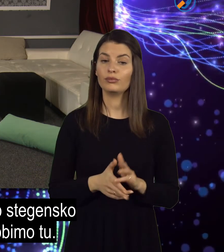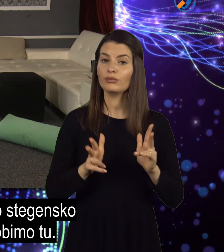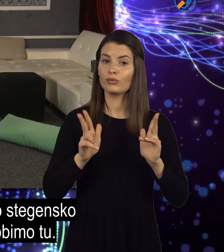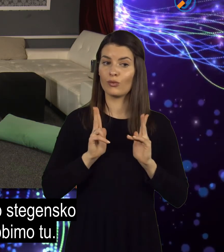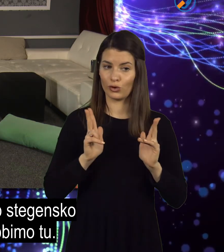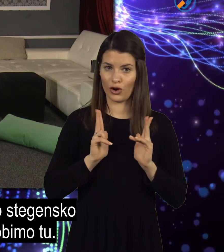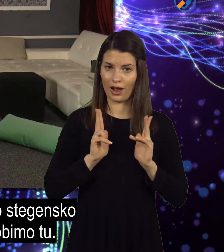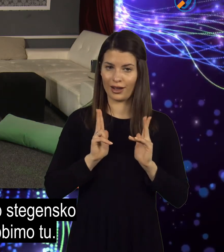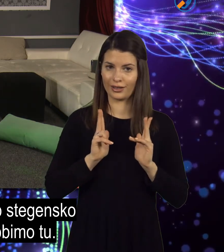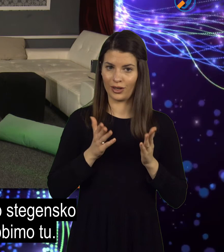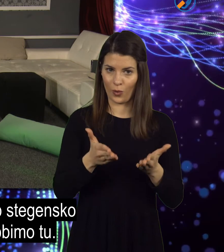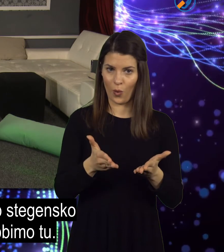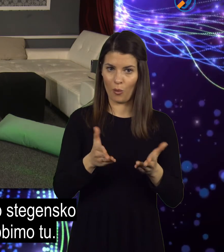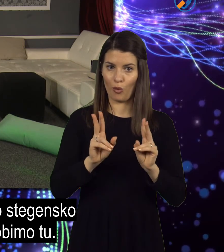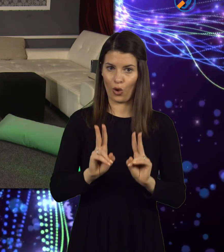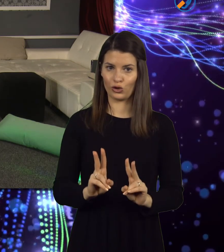in se dobimo tu.